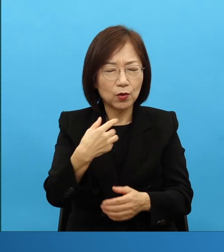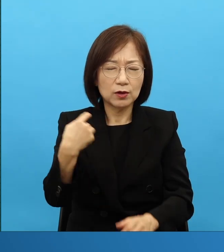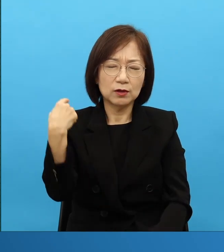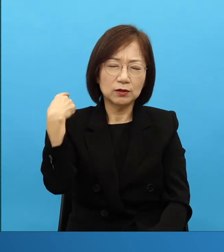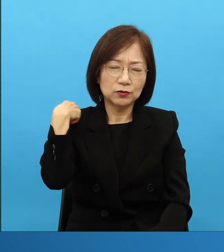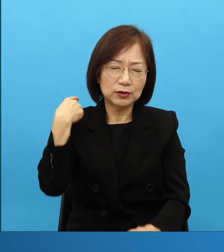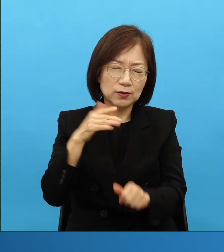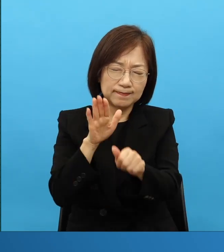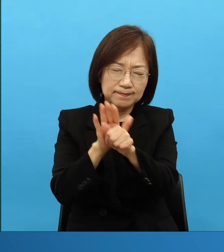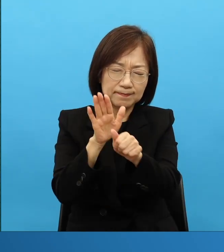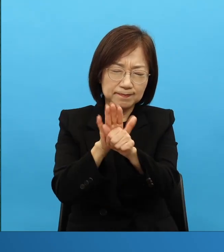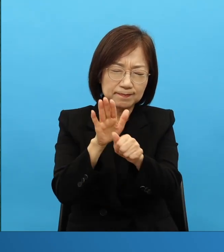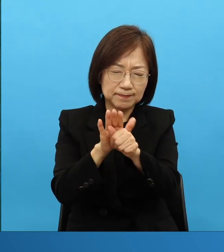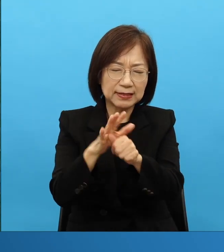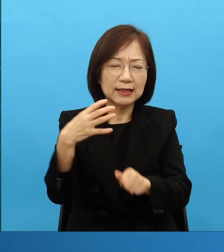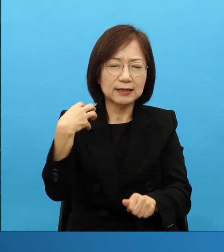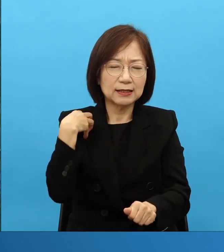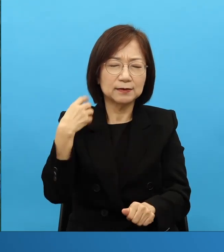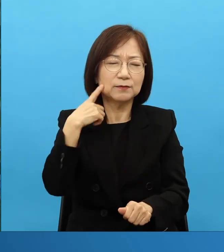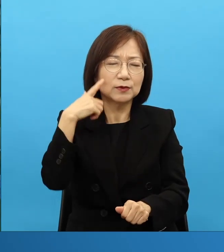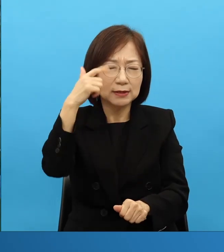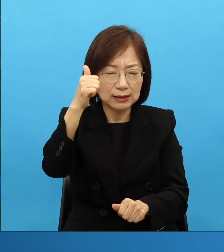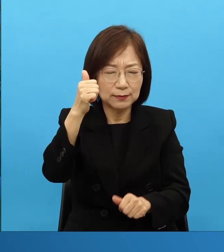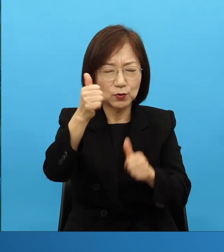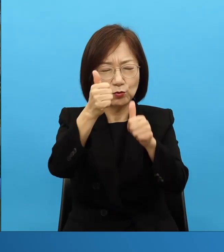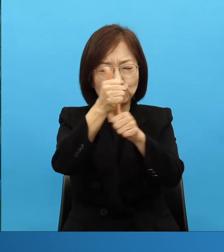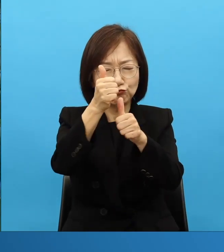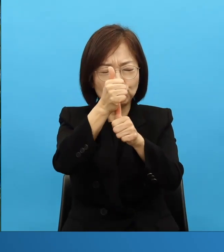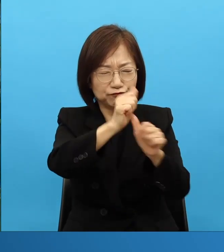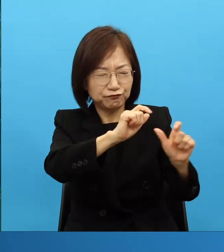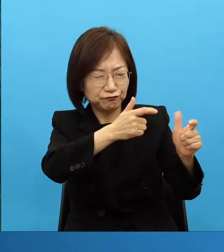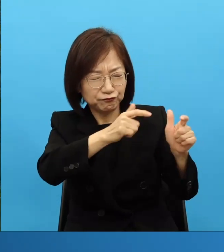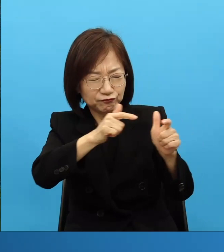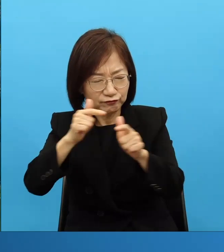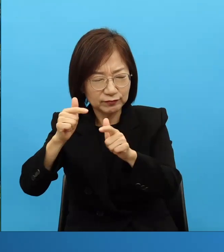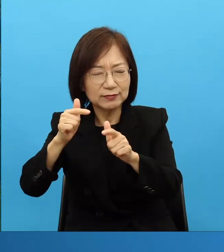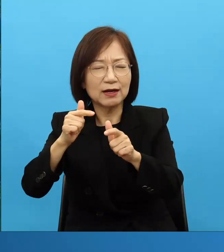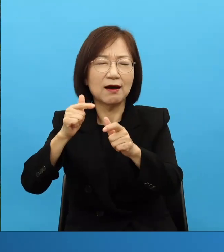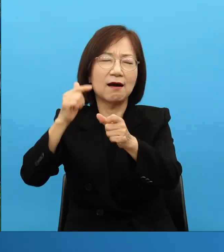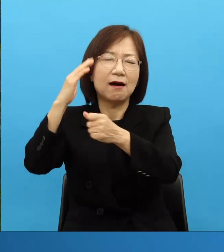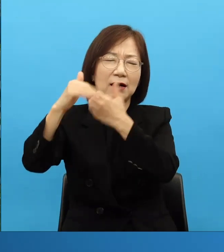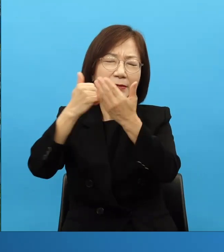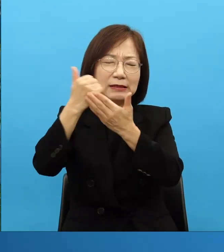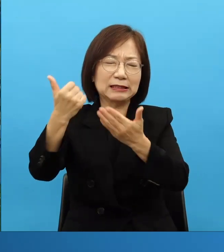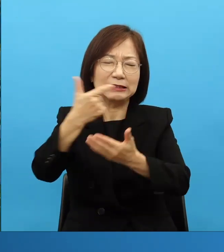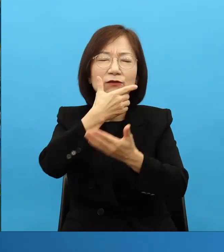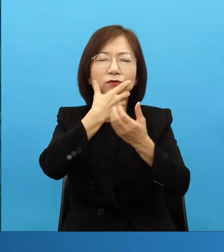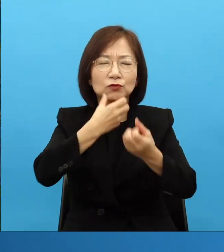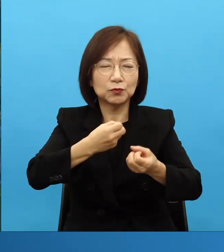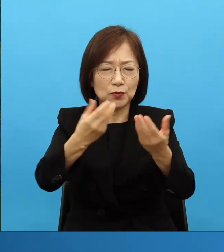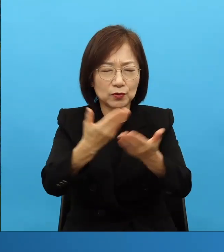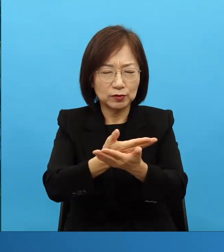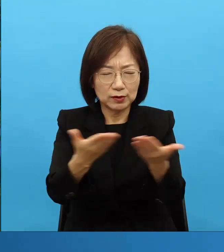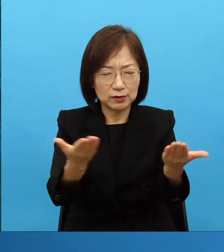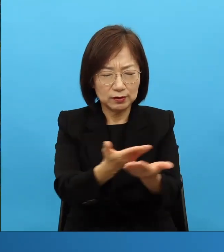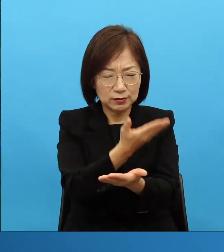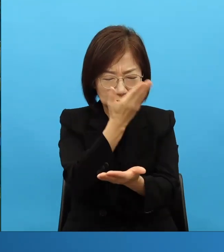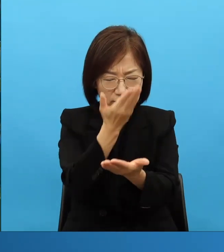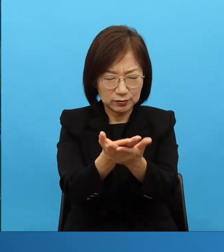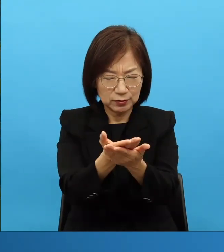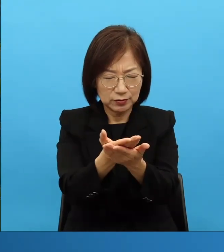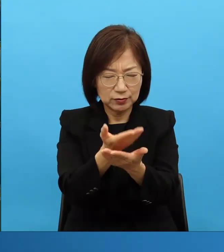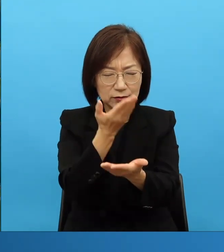몫을 주옵소서. For Reverend Yu Guangsu, who you've raised ahead of time for the sake of world evangelization, may you give him the spiritual eyes